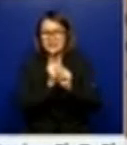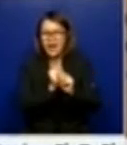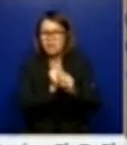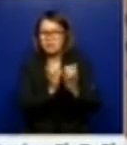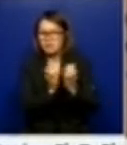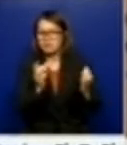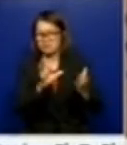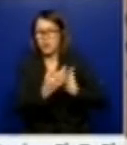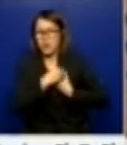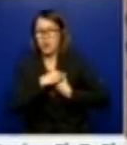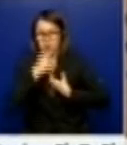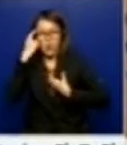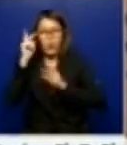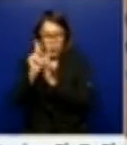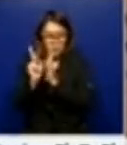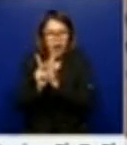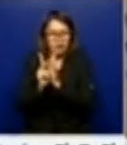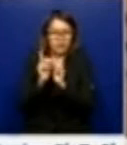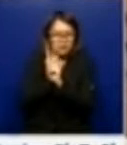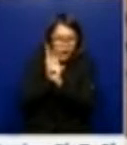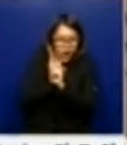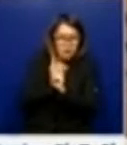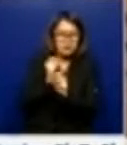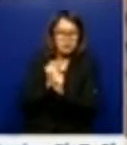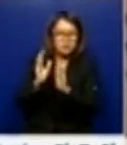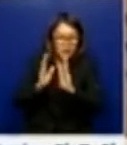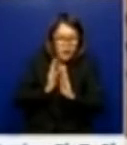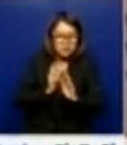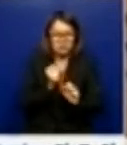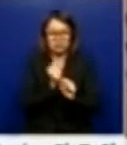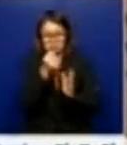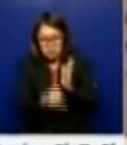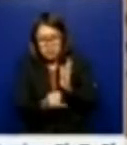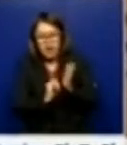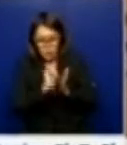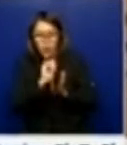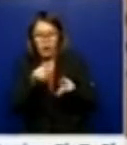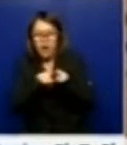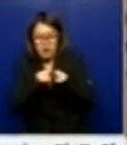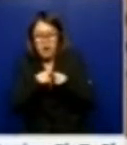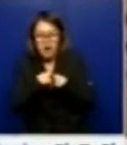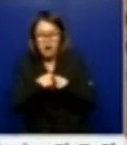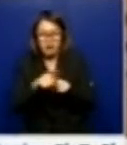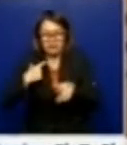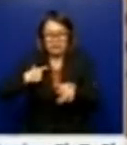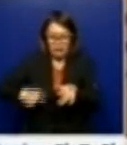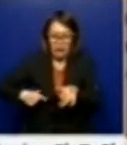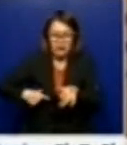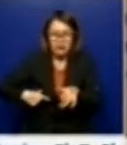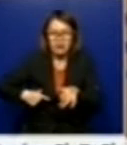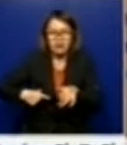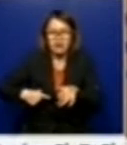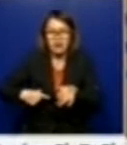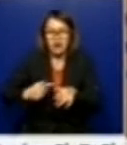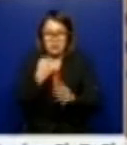แท้จริงทุกคนอยู่ภายใต้กฎหมายเดียวกันทุกคนปฏิบัติเดียวกันผิดก็ผิดถูกก็ปูดถูกก็ถูกท่านขึ้นศาลค